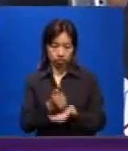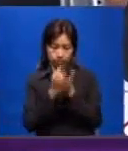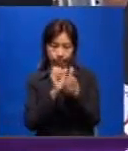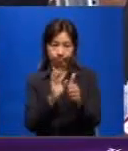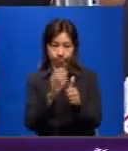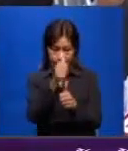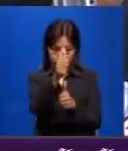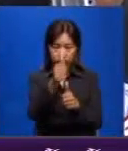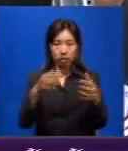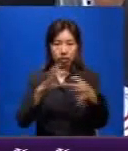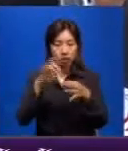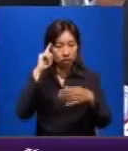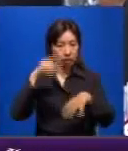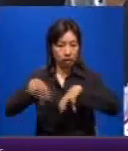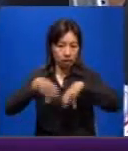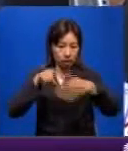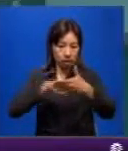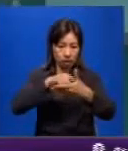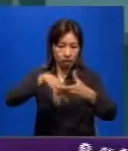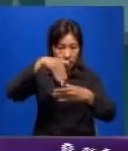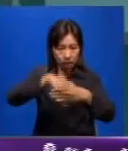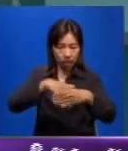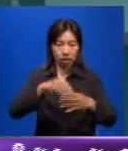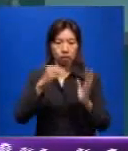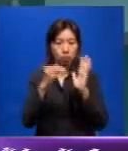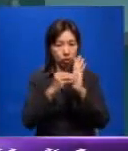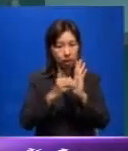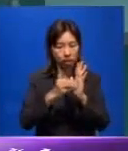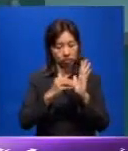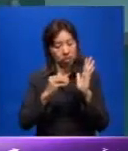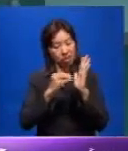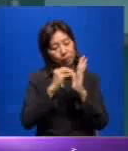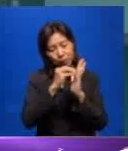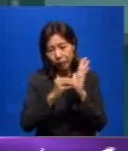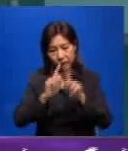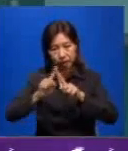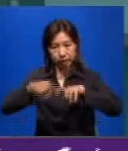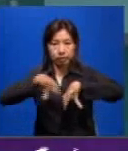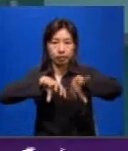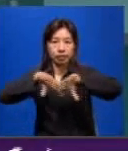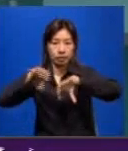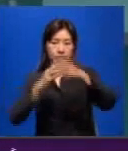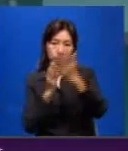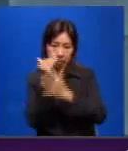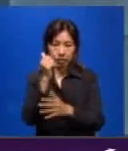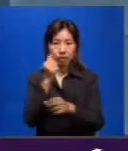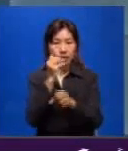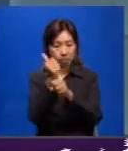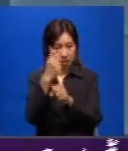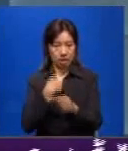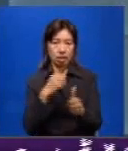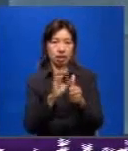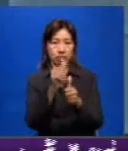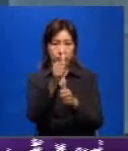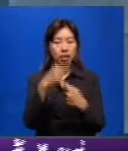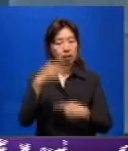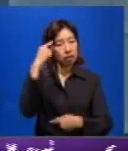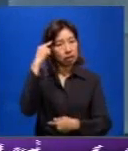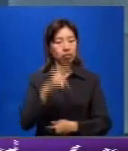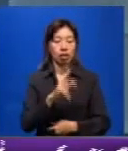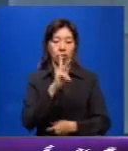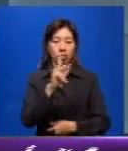ริมณฑลรวมถึงชี้แนะแนวทางการจัดการเลือกตั้งให้ประสบผลสำเร็จและคาดหวังว่ากกต.จะจัดการเลือกตั้งโดยเร็ว